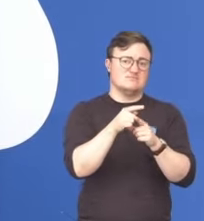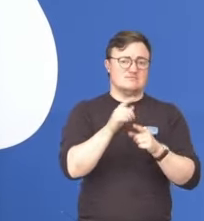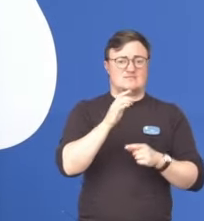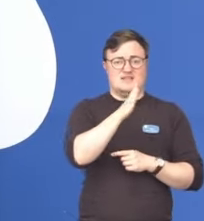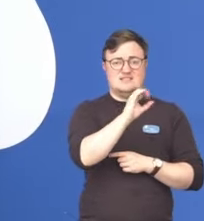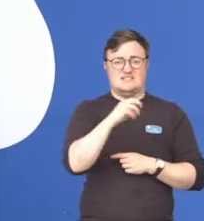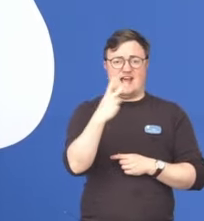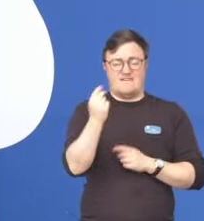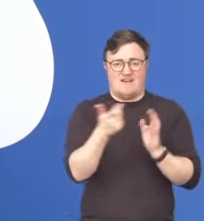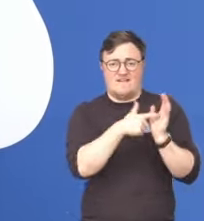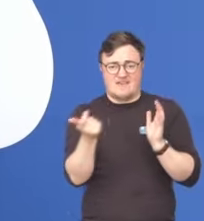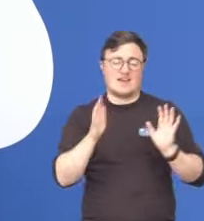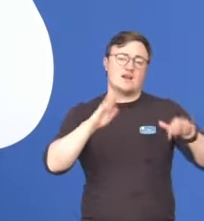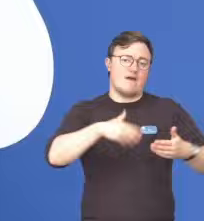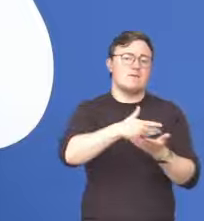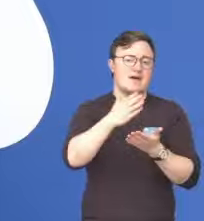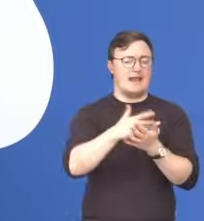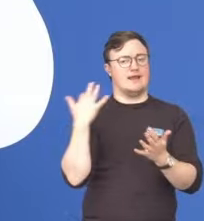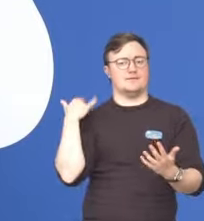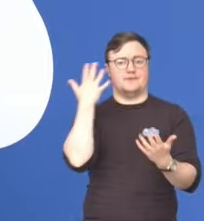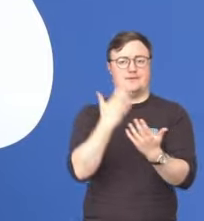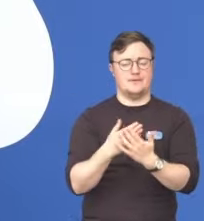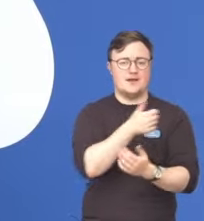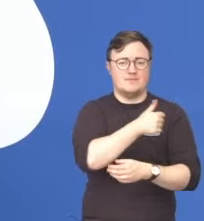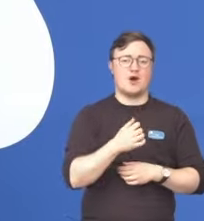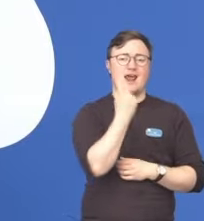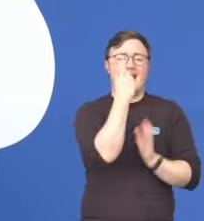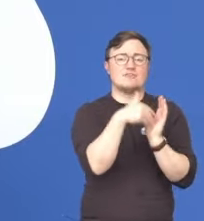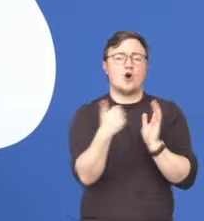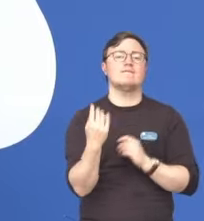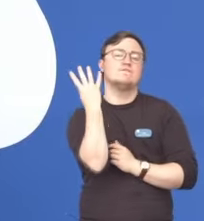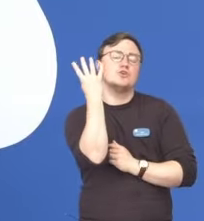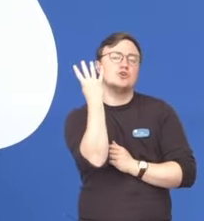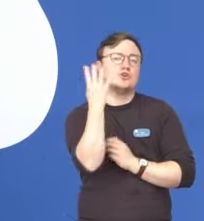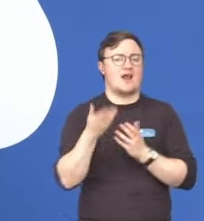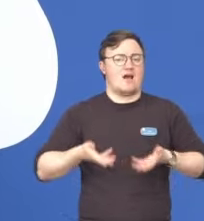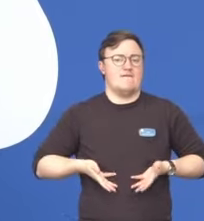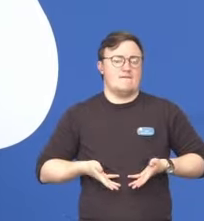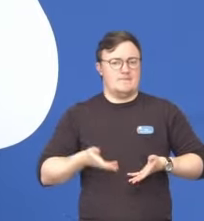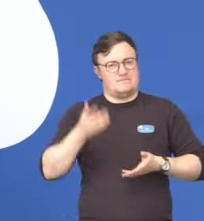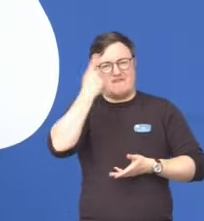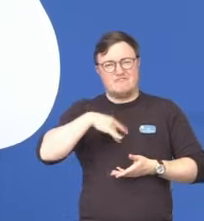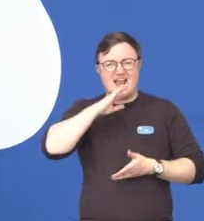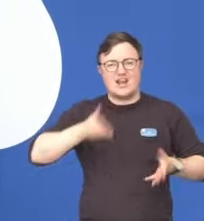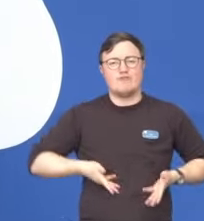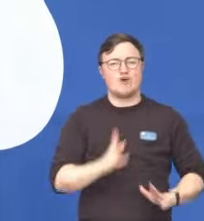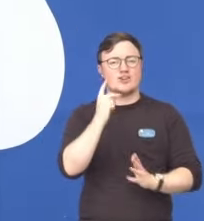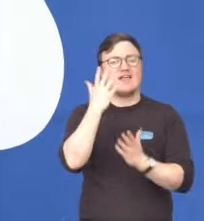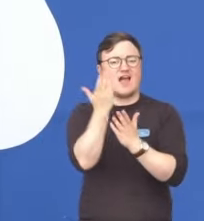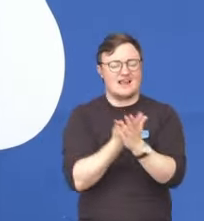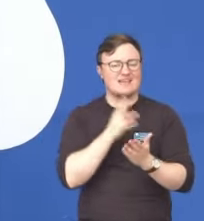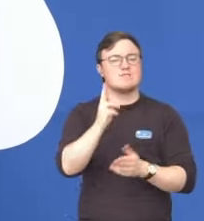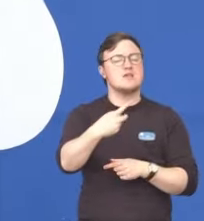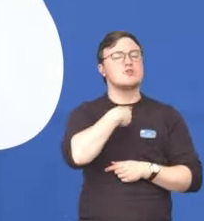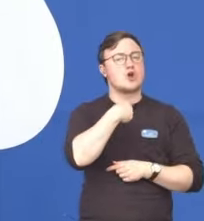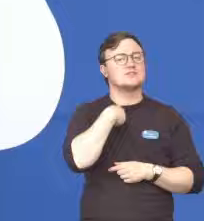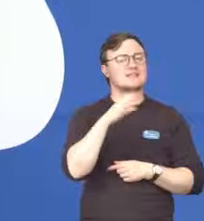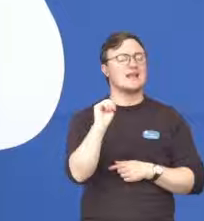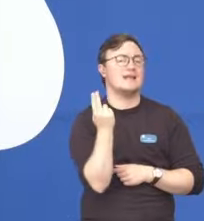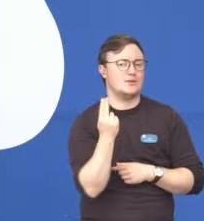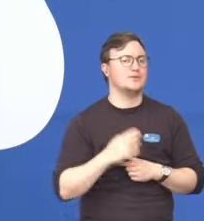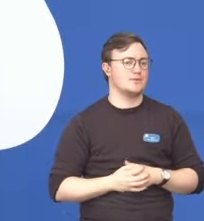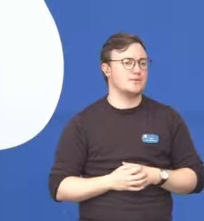Järvaveckan också har berättat om i veckan. Att bara en av fyra med utrikesfödda föräldrar röstar i EU.